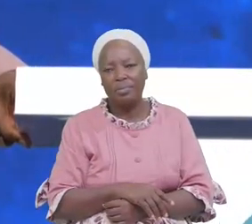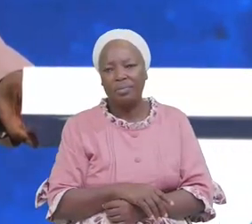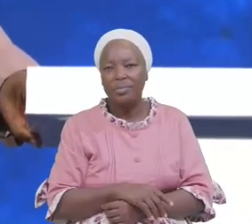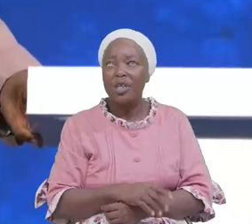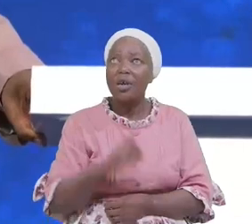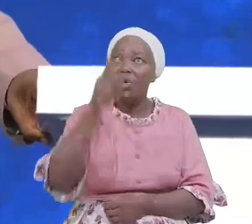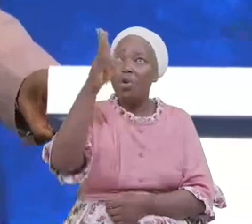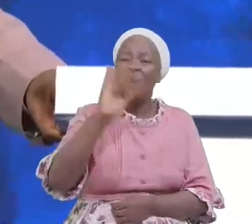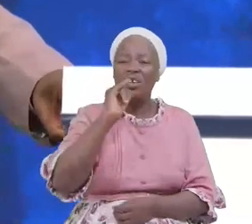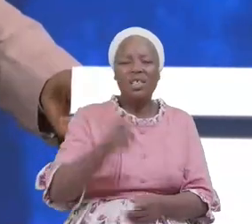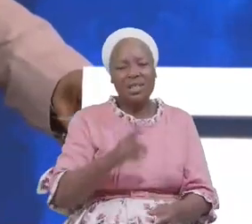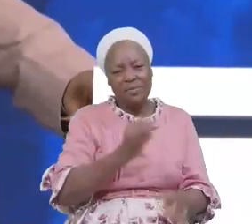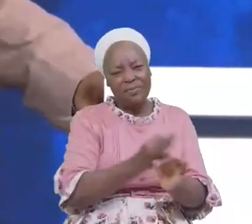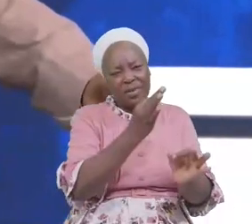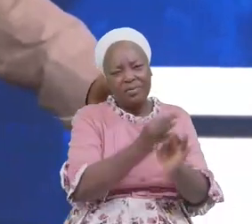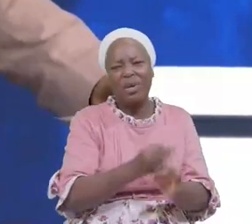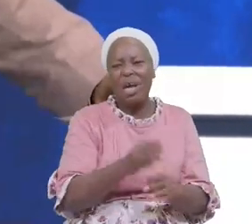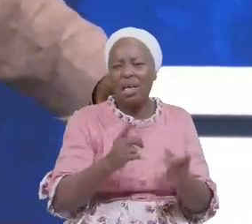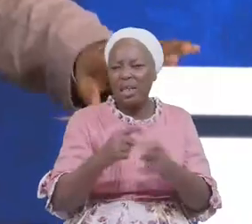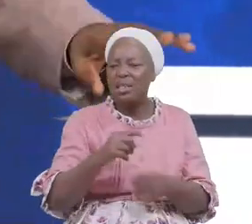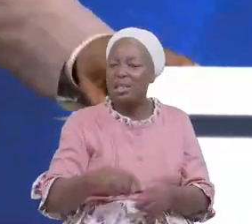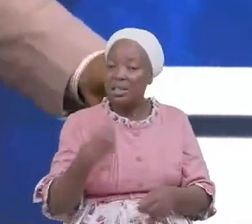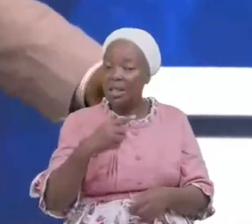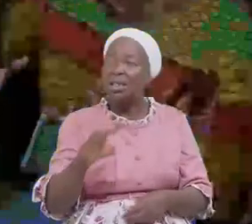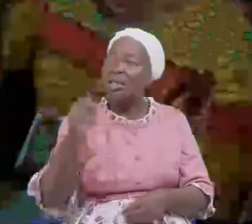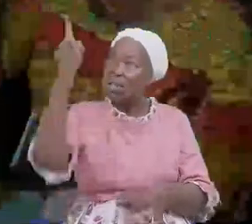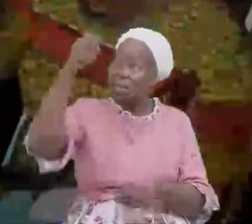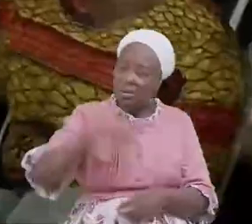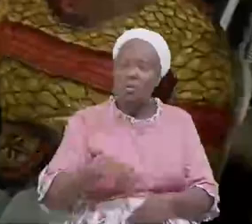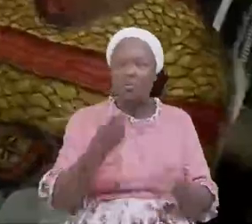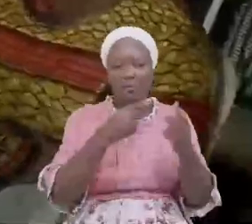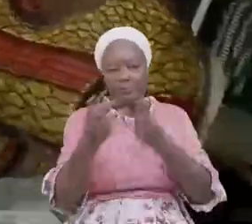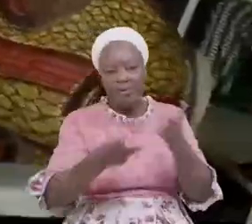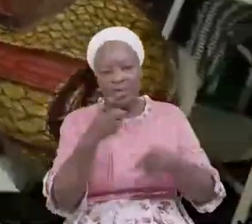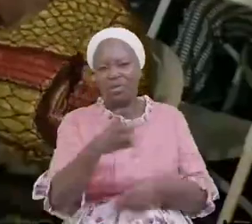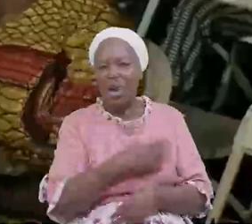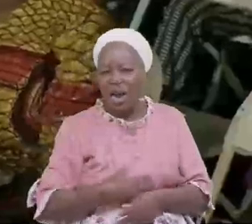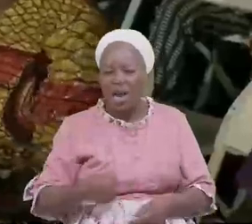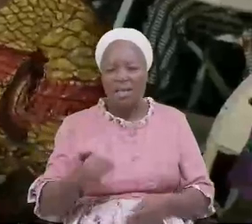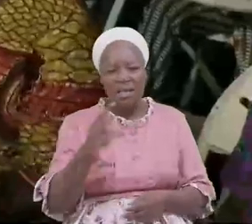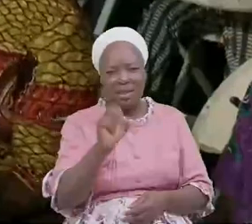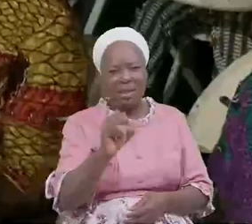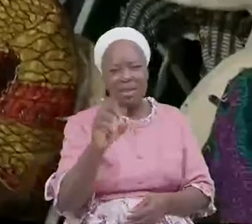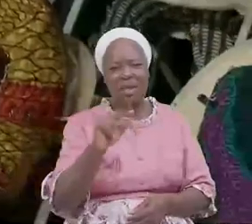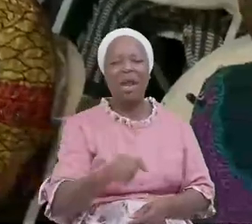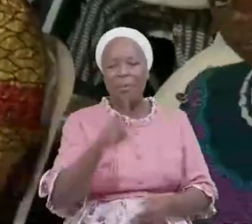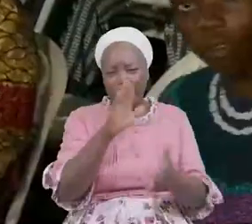fidèle. Il dit, je viendrai, je vais vous visiter. Et Sarah a cru.